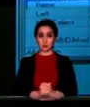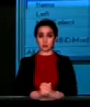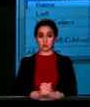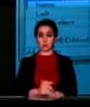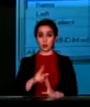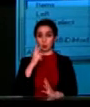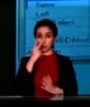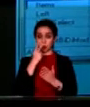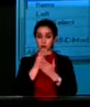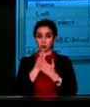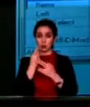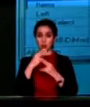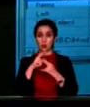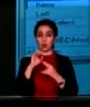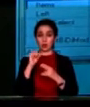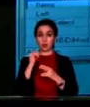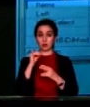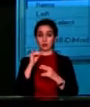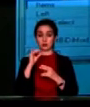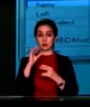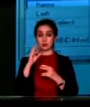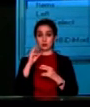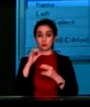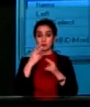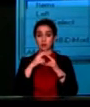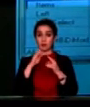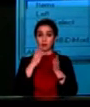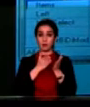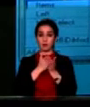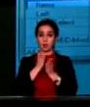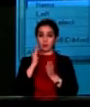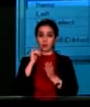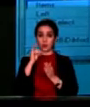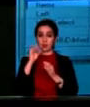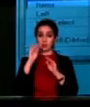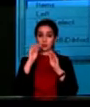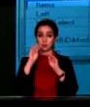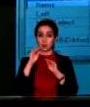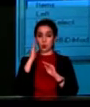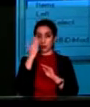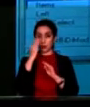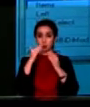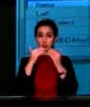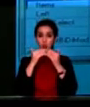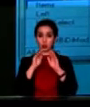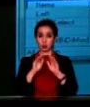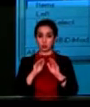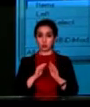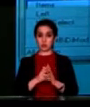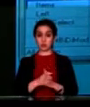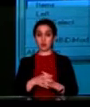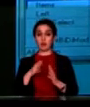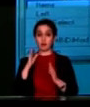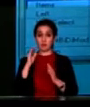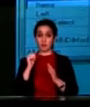Ko'rib turganingizdek, items bo'limidan, demak, variantlarni joylashtirish oynasini ochdik.